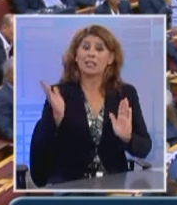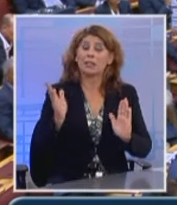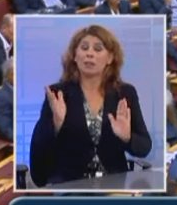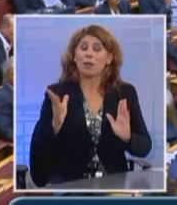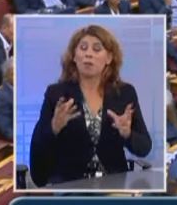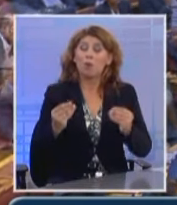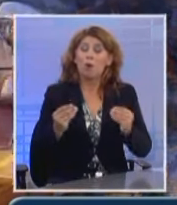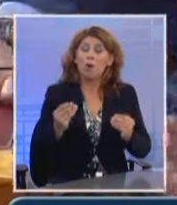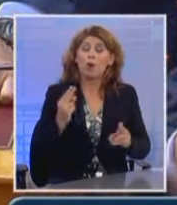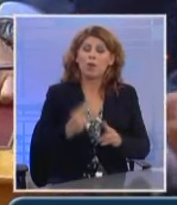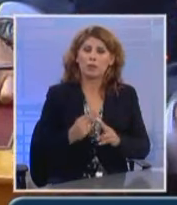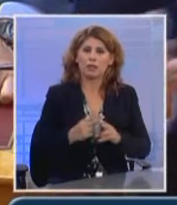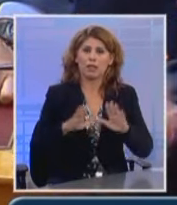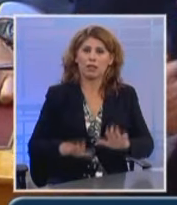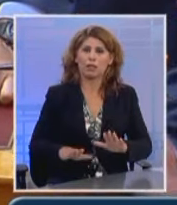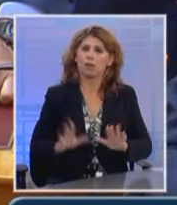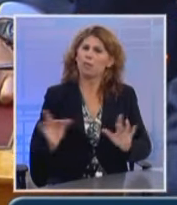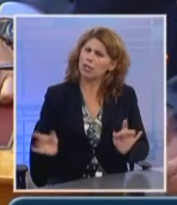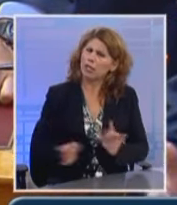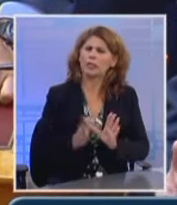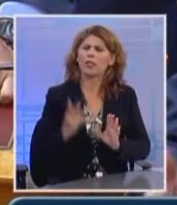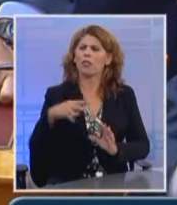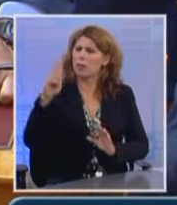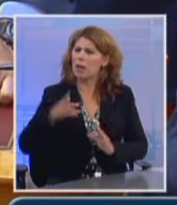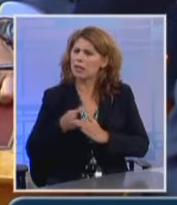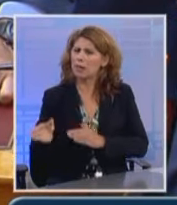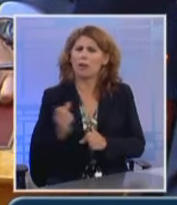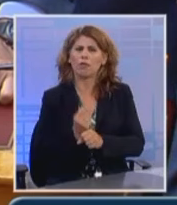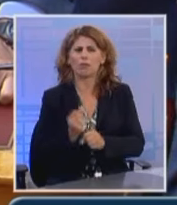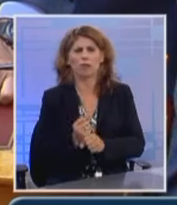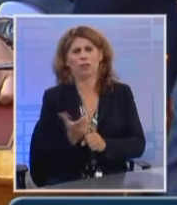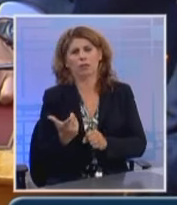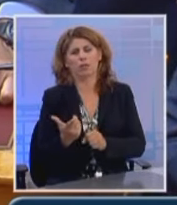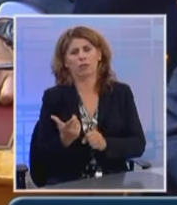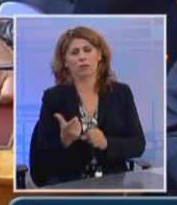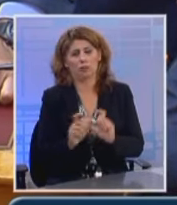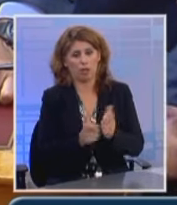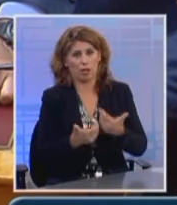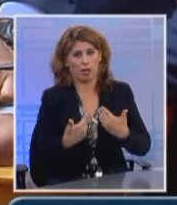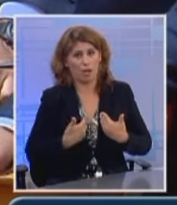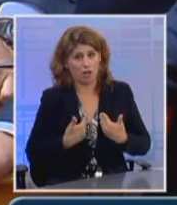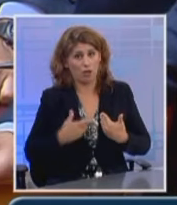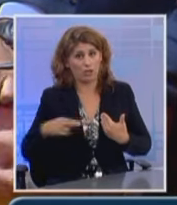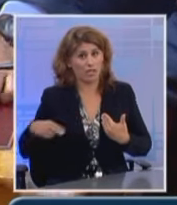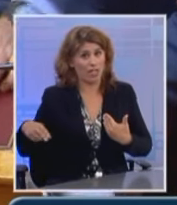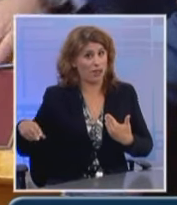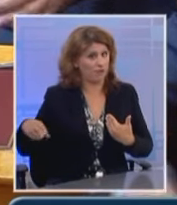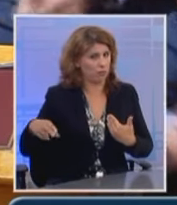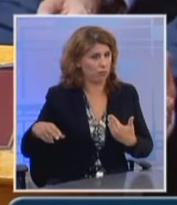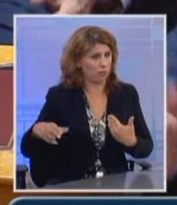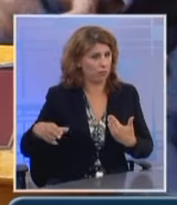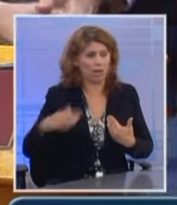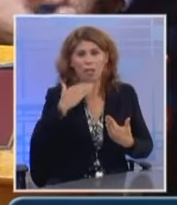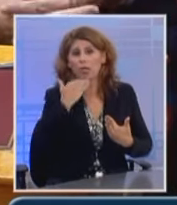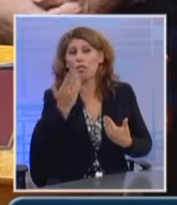που ταλανίζει στον τόπο, μπορεί να βρεθεί να κάνετε δύο μεροκάματα κάπου που έγινε στην οικογένεια. Εγώ, οι συνάδελφοί μου,